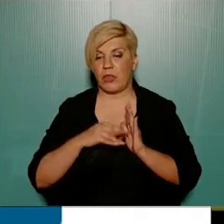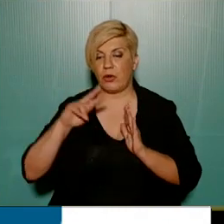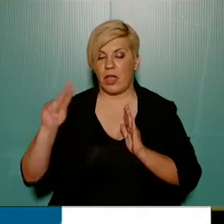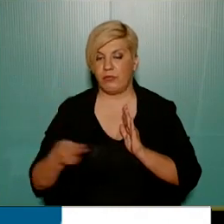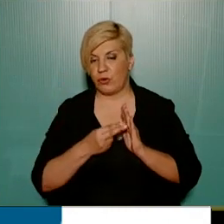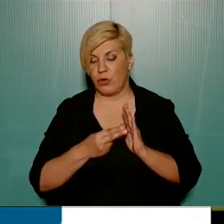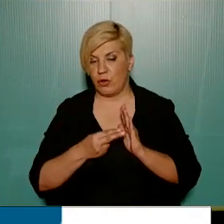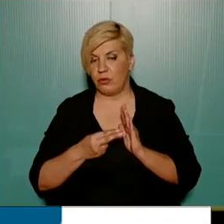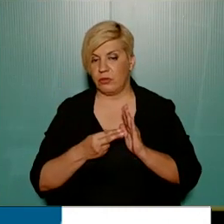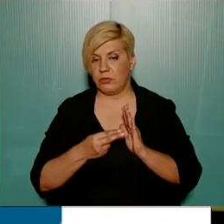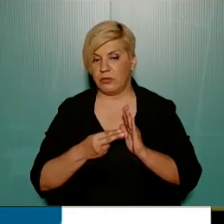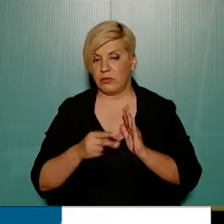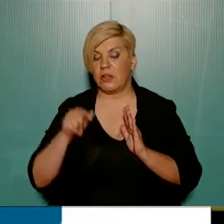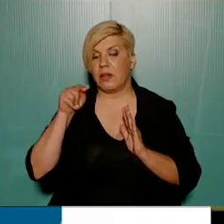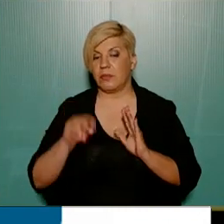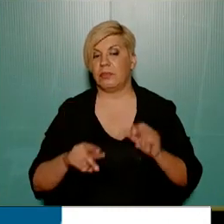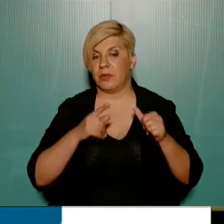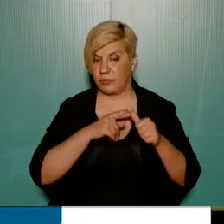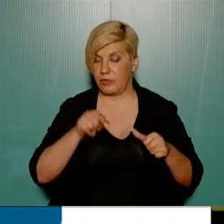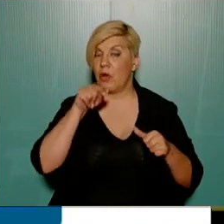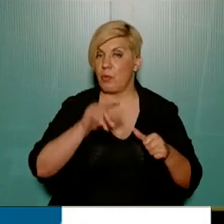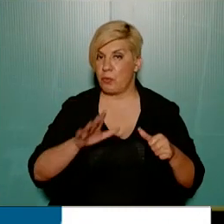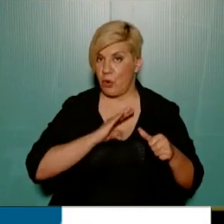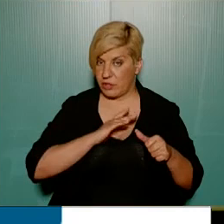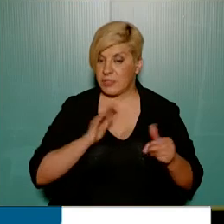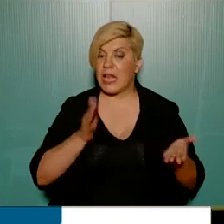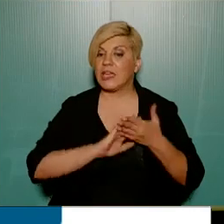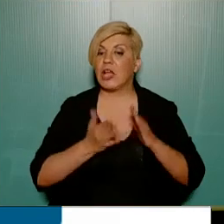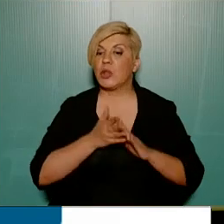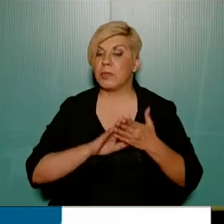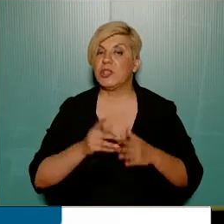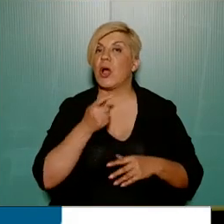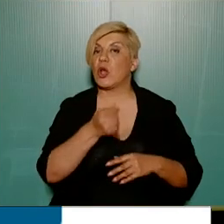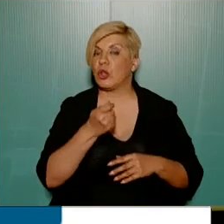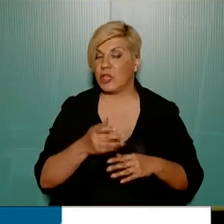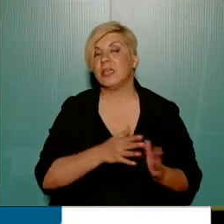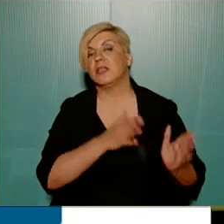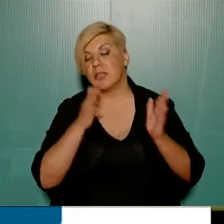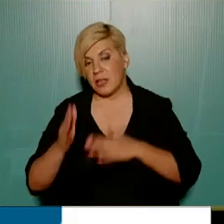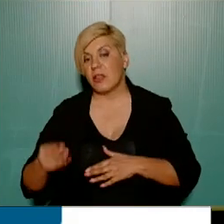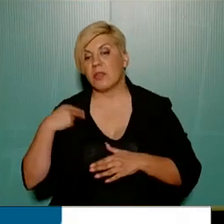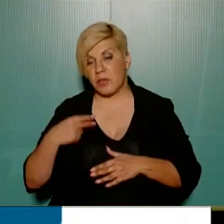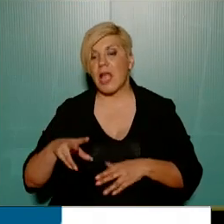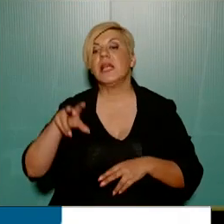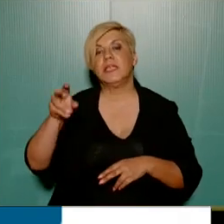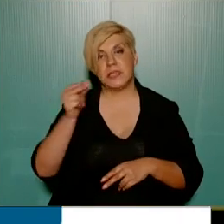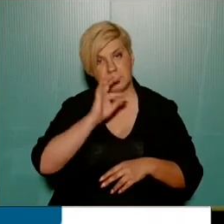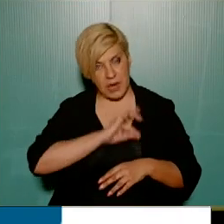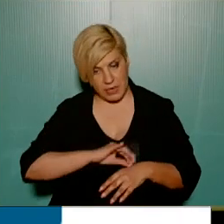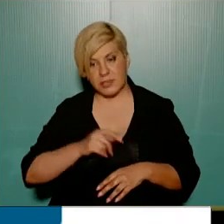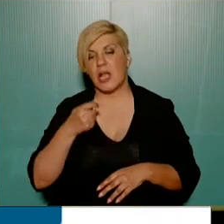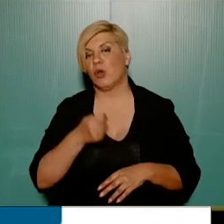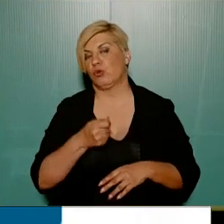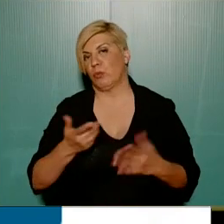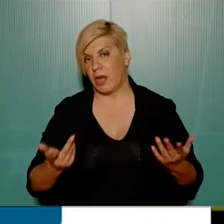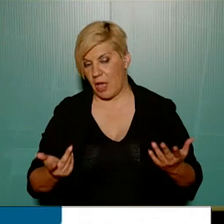1.224.000 ευρώ, ώστε αφενόν μένω πολίτης να τακτοποιήσει την οφειλή του, αφετέρου δε ο Δήμος να εισπράξει τα οφειλόμενα